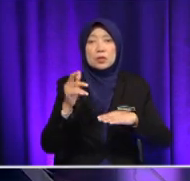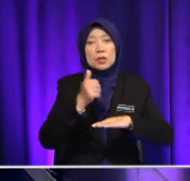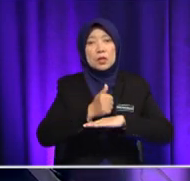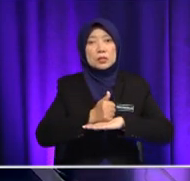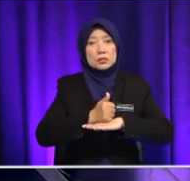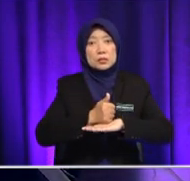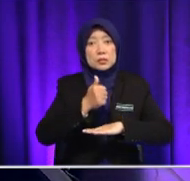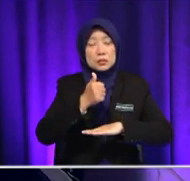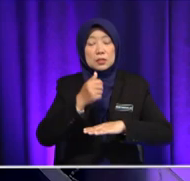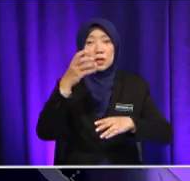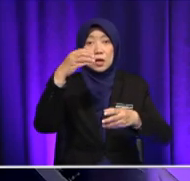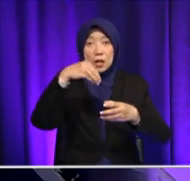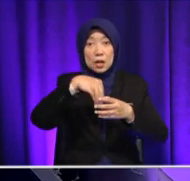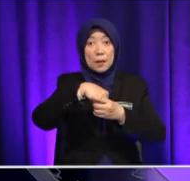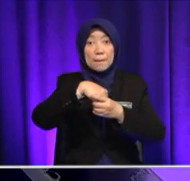etanoik ke